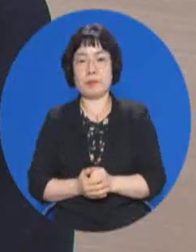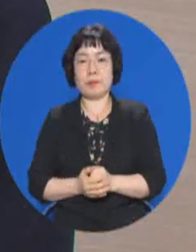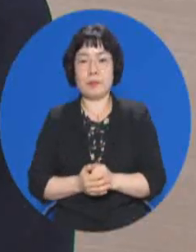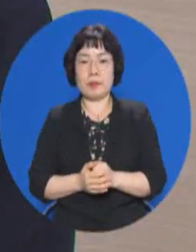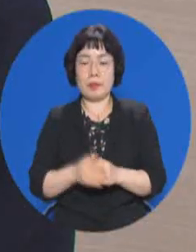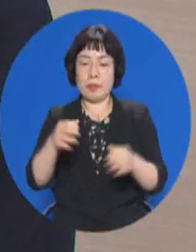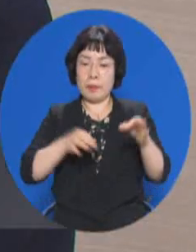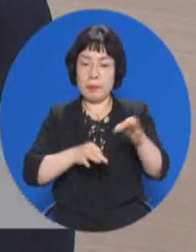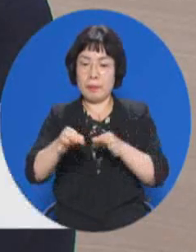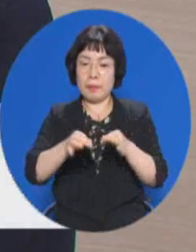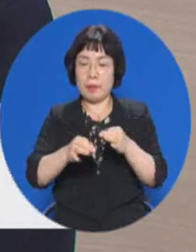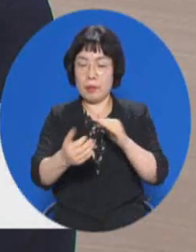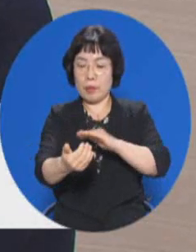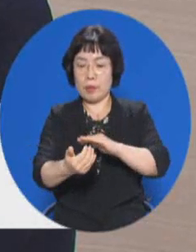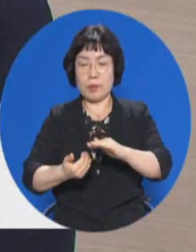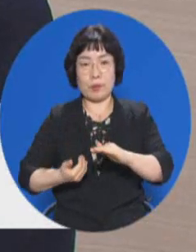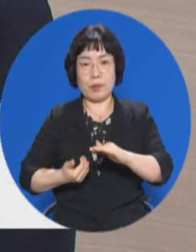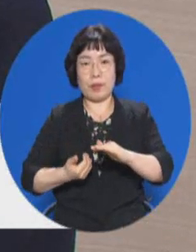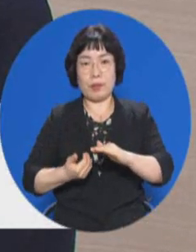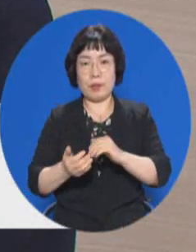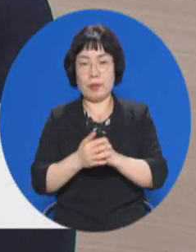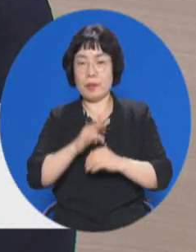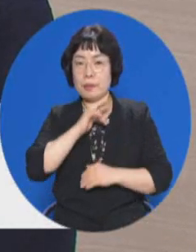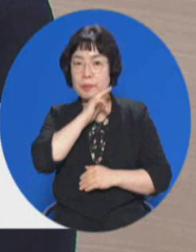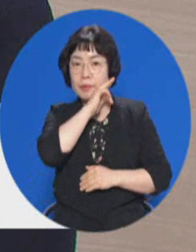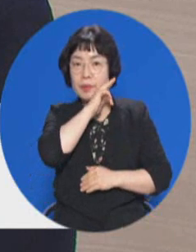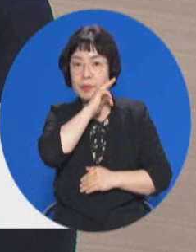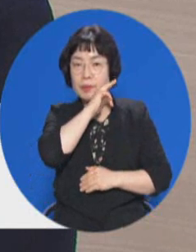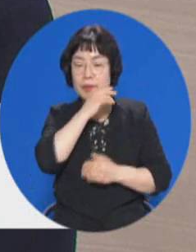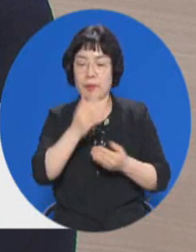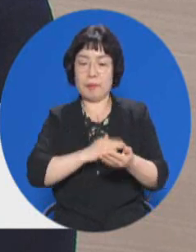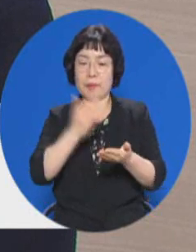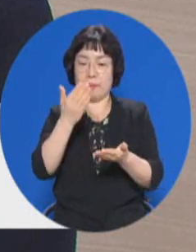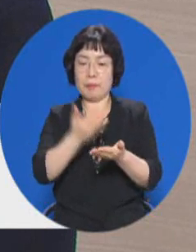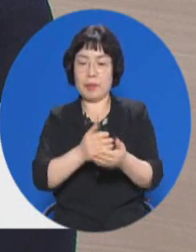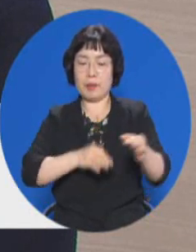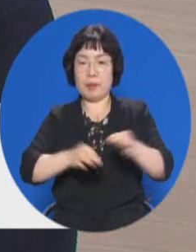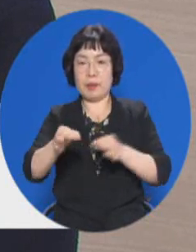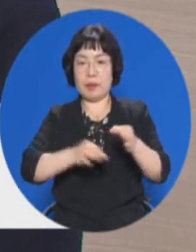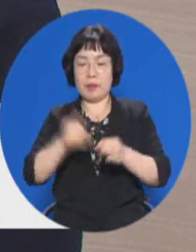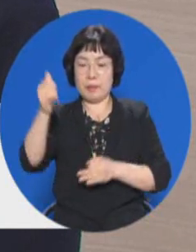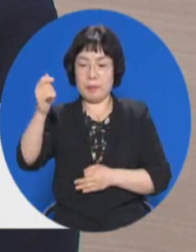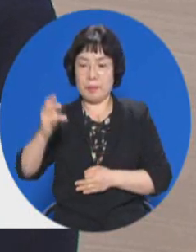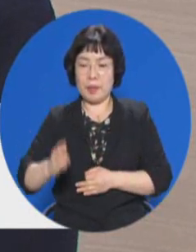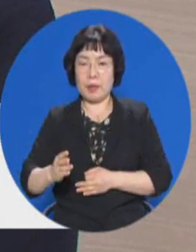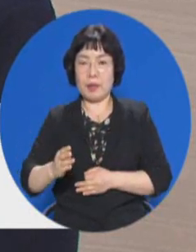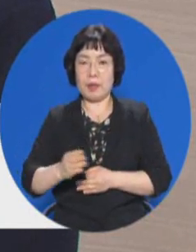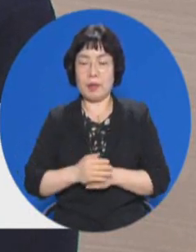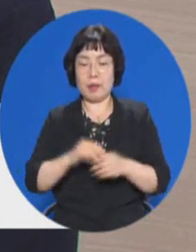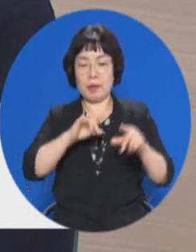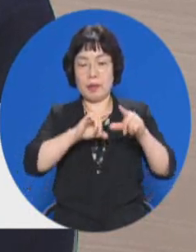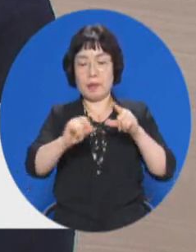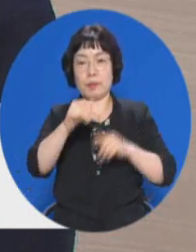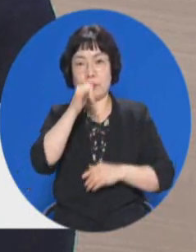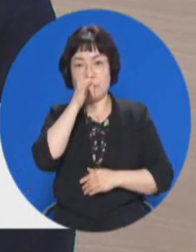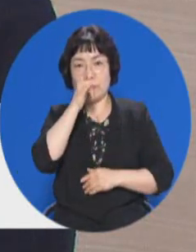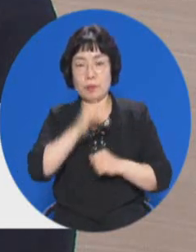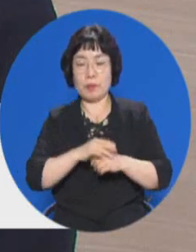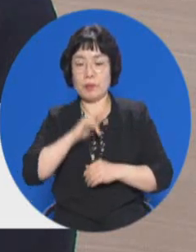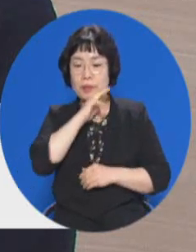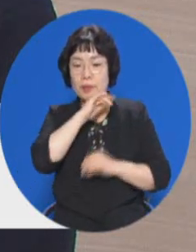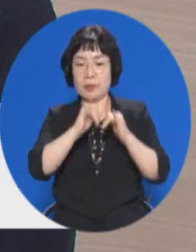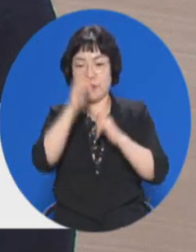제한 기간 이전에 지금 그 의심이 되는 분양권을 거래하는 의심이 되는 사례가 지금 일부 나오고요. 그 의심